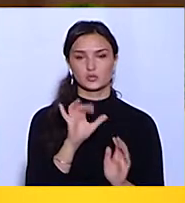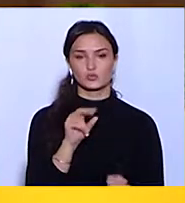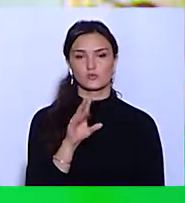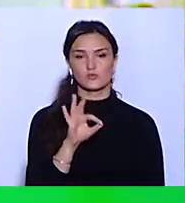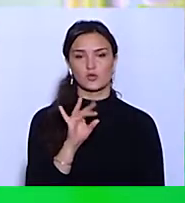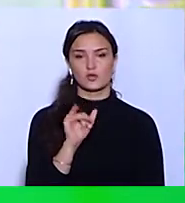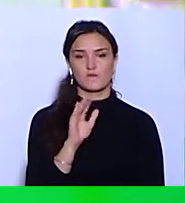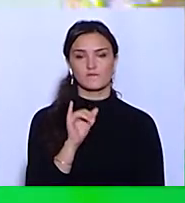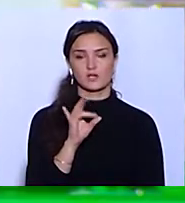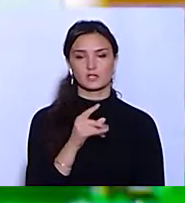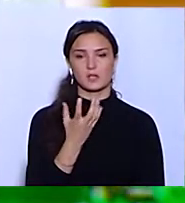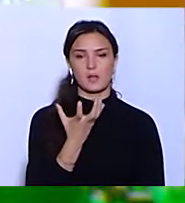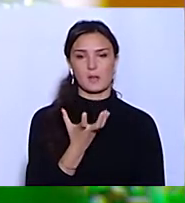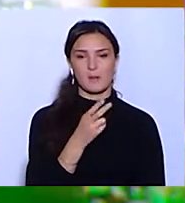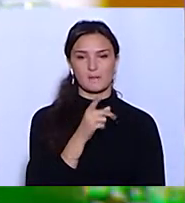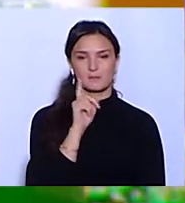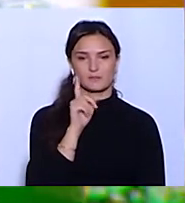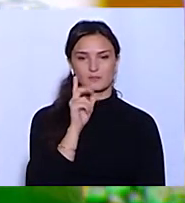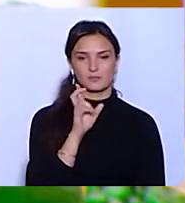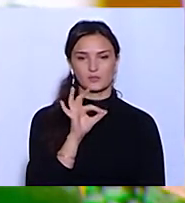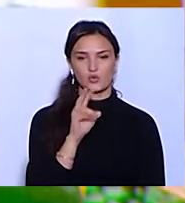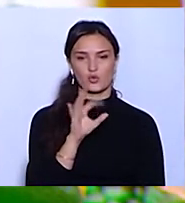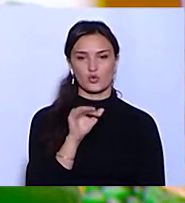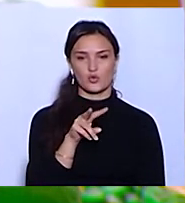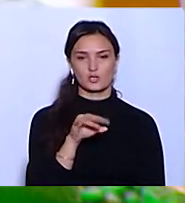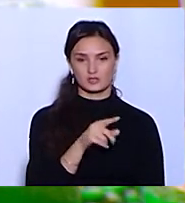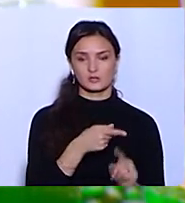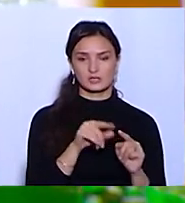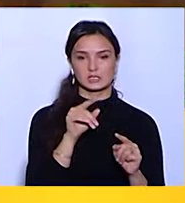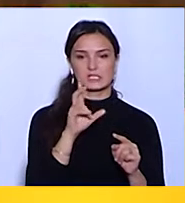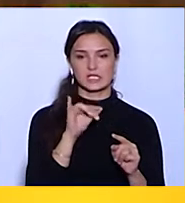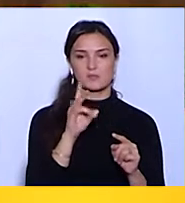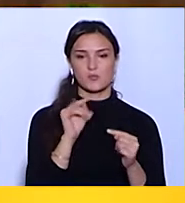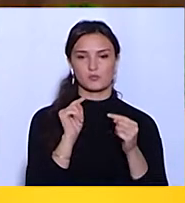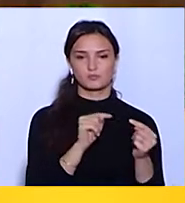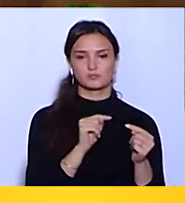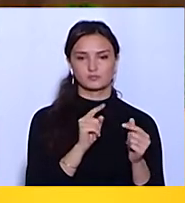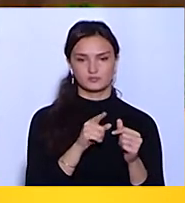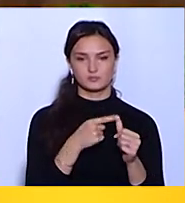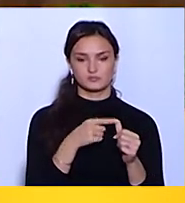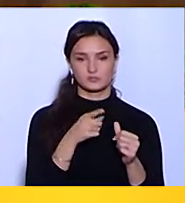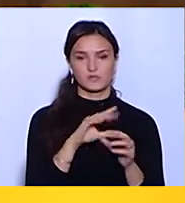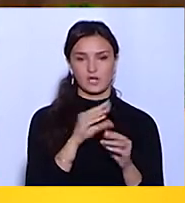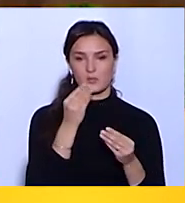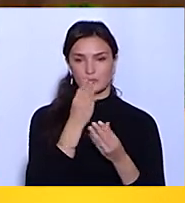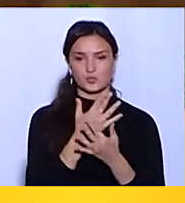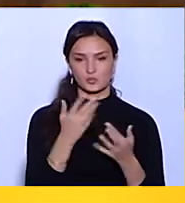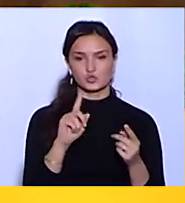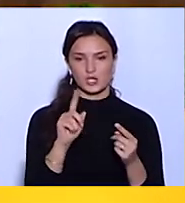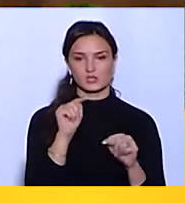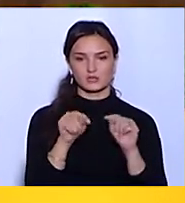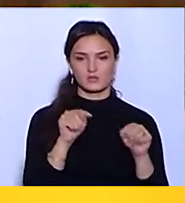სულფორაფანი, რომელიც არის ბროკოლში და რომელსაც კიბოსაწინააღმდეგო ეფექტი აქვს. მოკლედ, თუ გავაგრძელებთ პრაქტიკულად ყველა პროდუქტში ვიპოვით